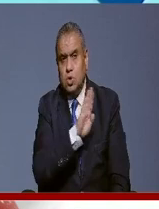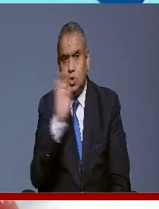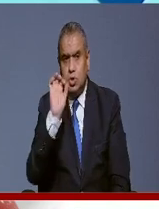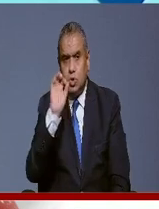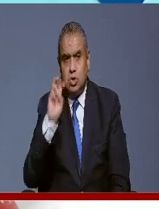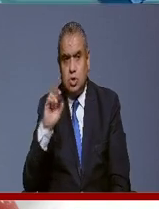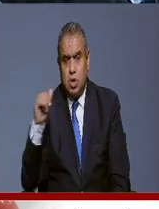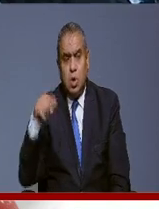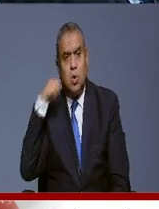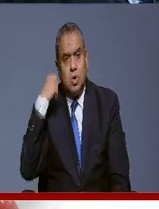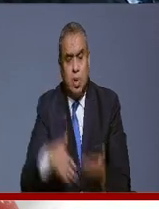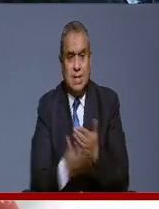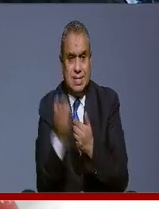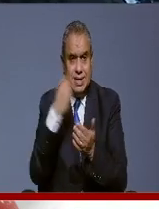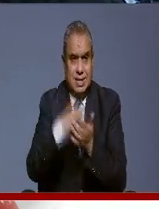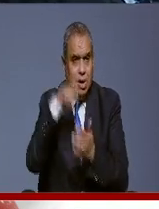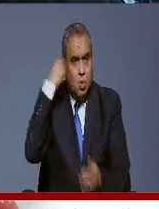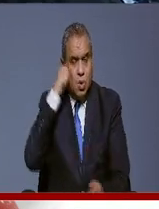معالي الوزير رضا.